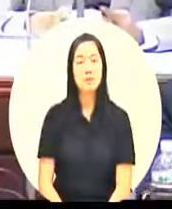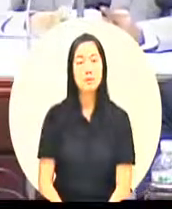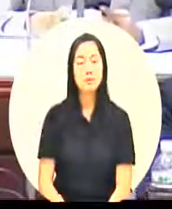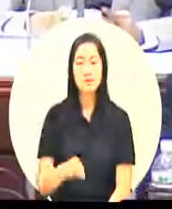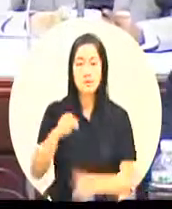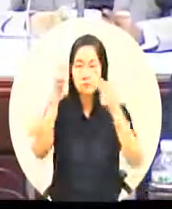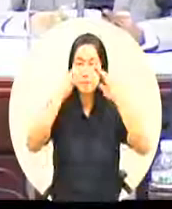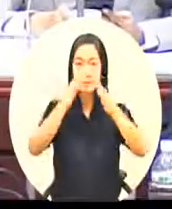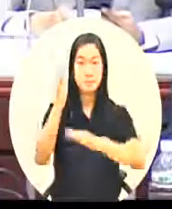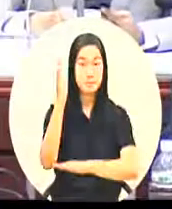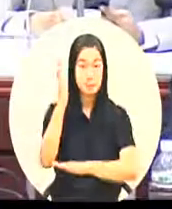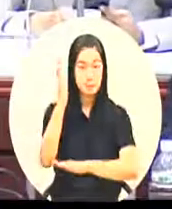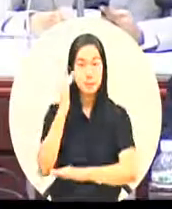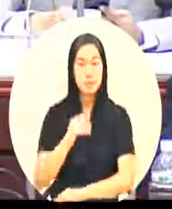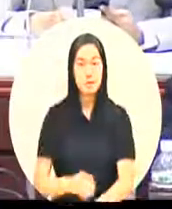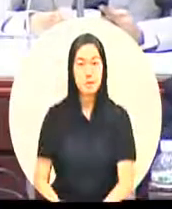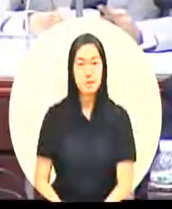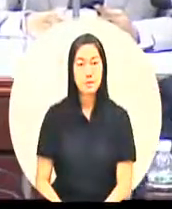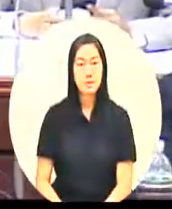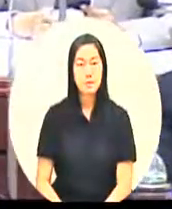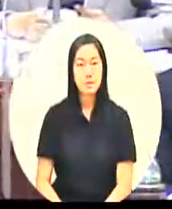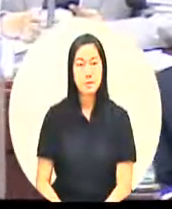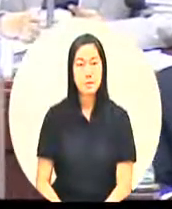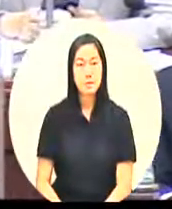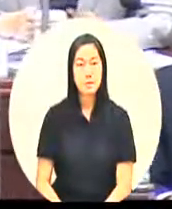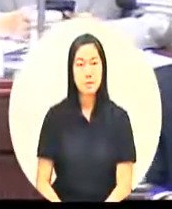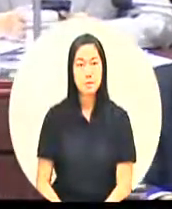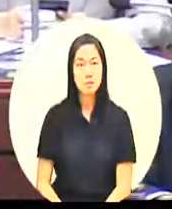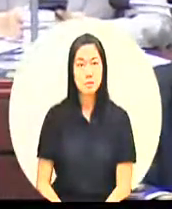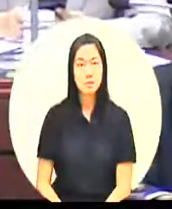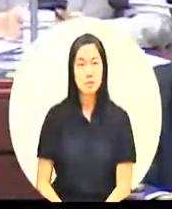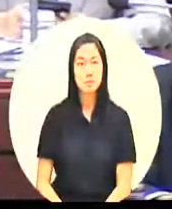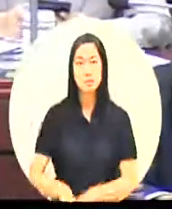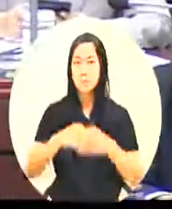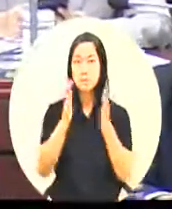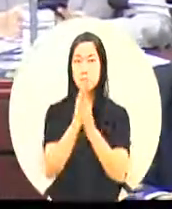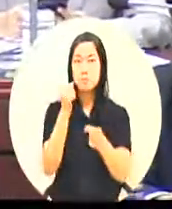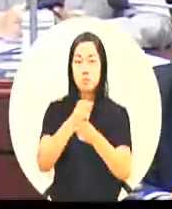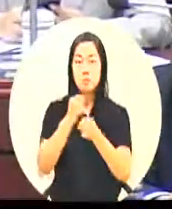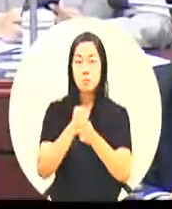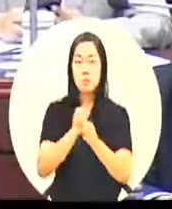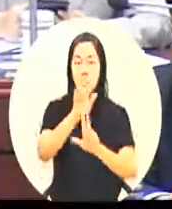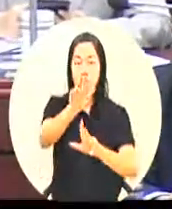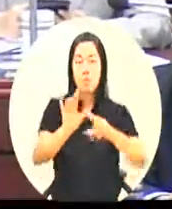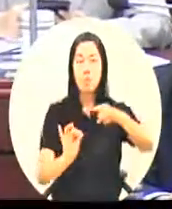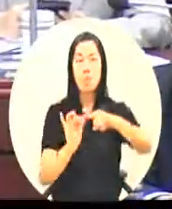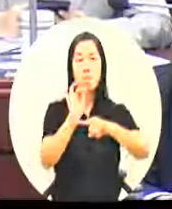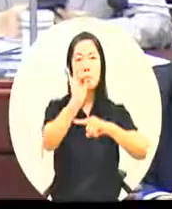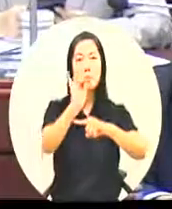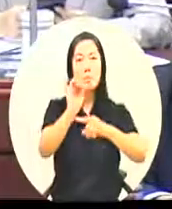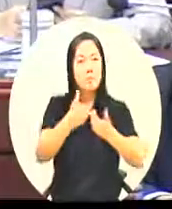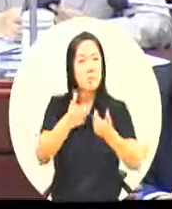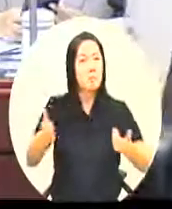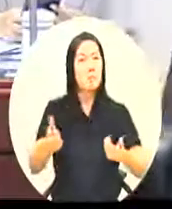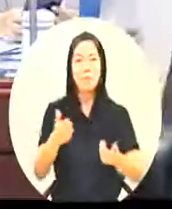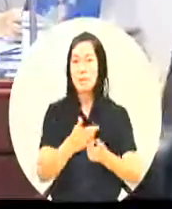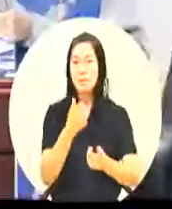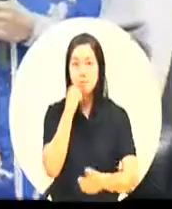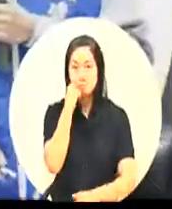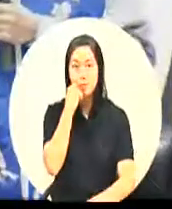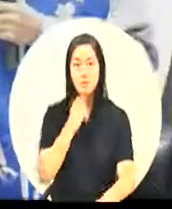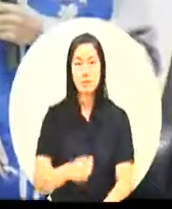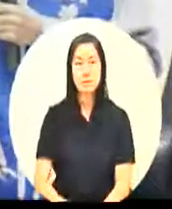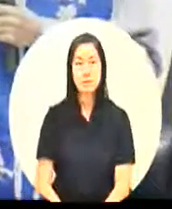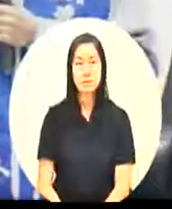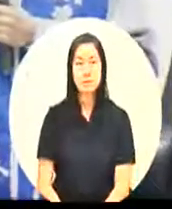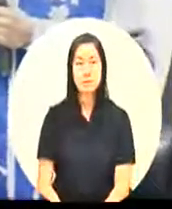政府，当然某一个政府会当做到一百分啦， 是是， 但是阮已经进步， 尽善尽美哈， 进步。啊，